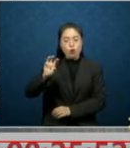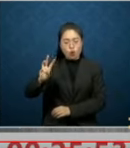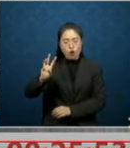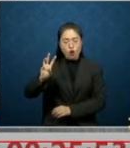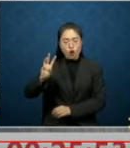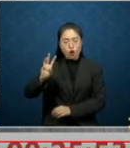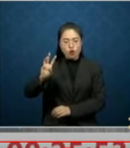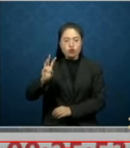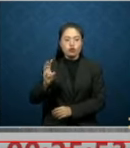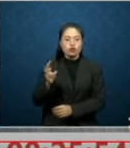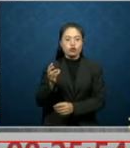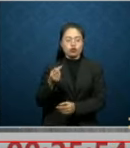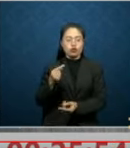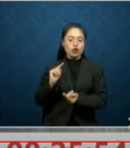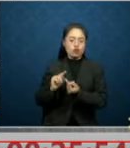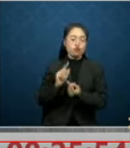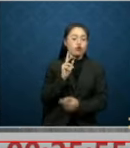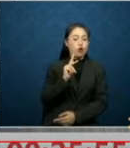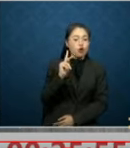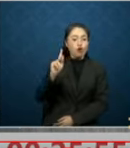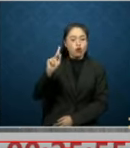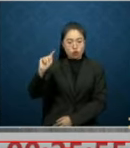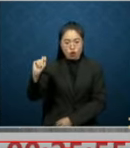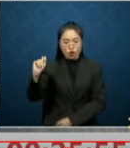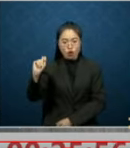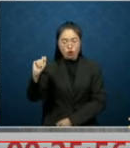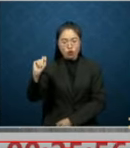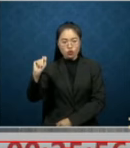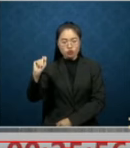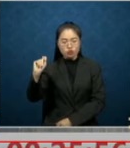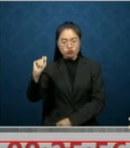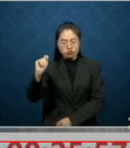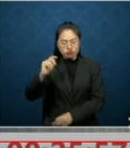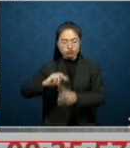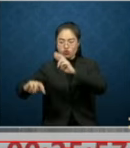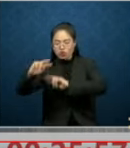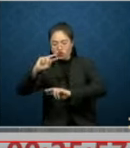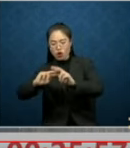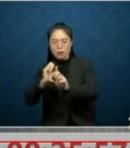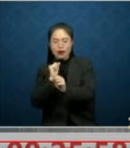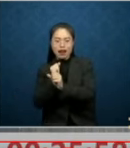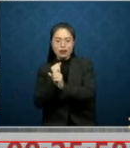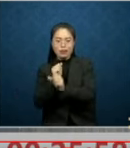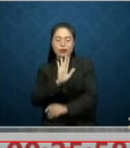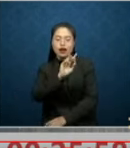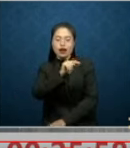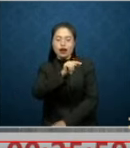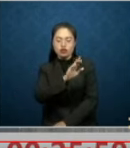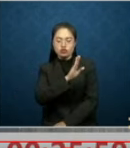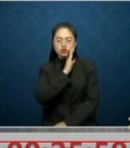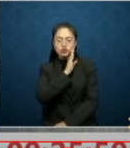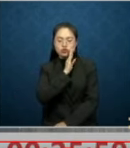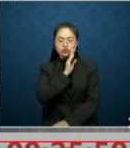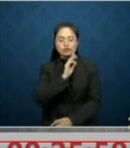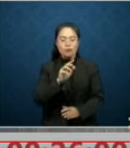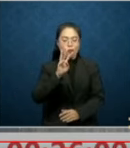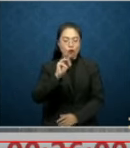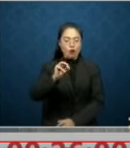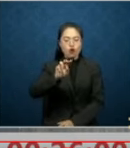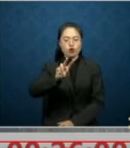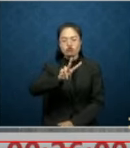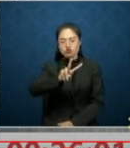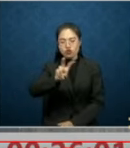องค์กรอิสระก็คือกกต.มาตรา235ในกรณีที่มีเหตุอันควรส